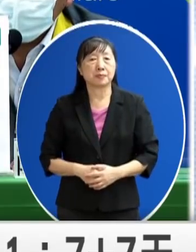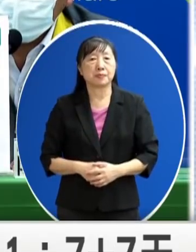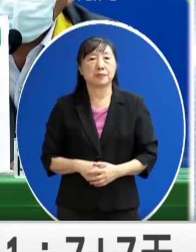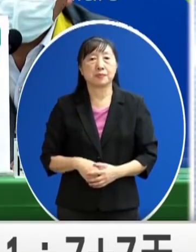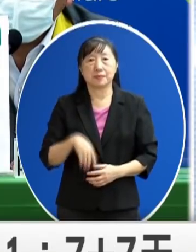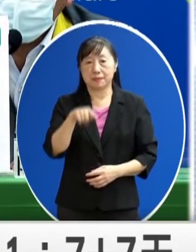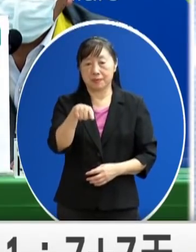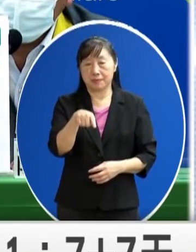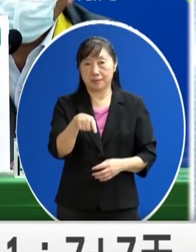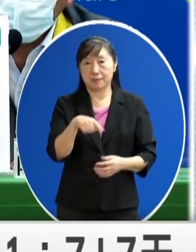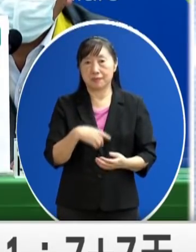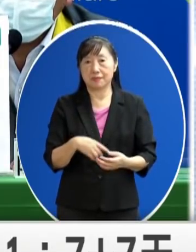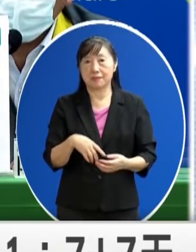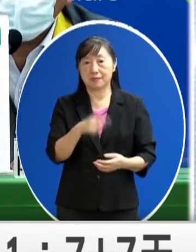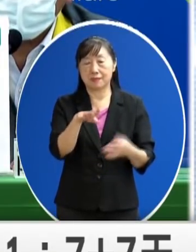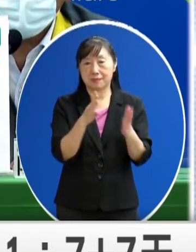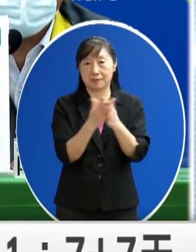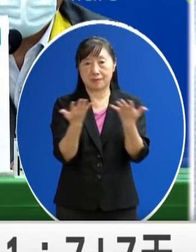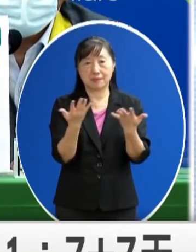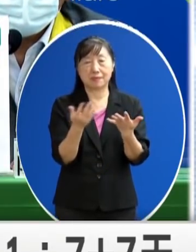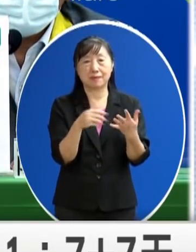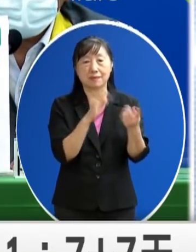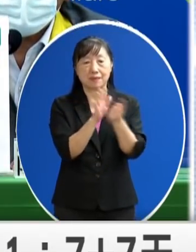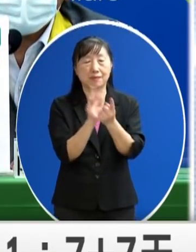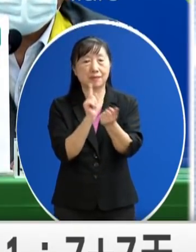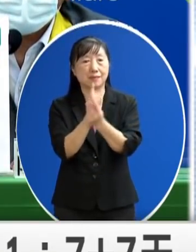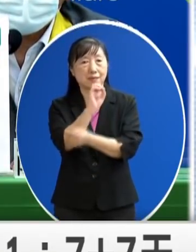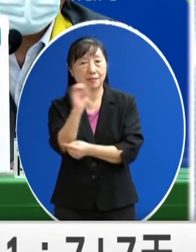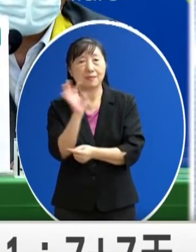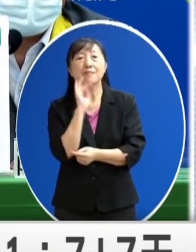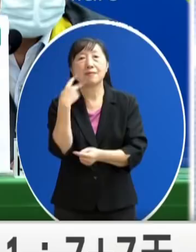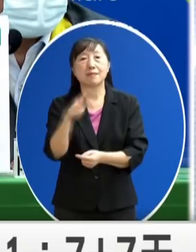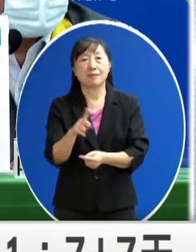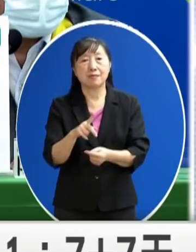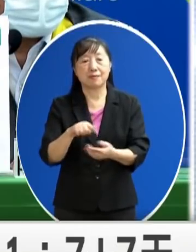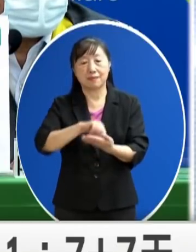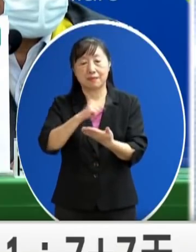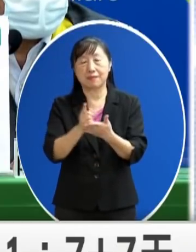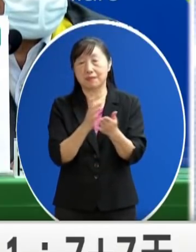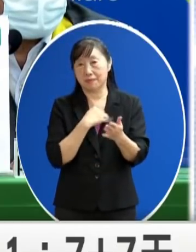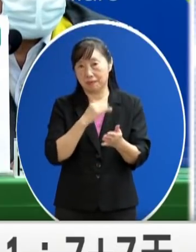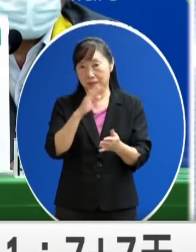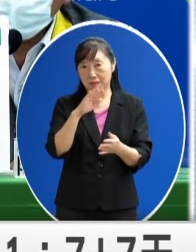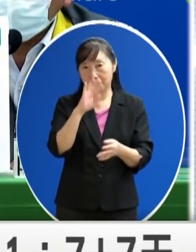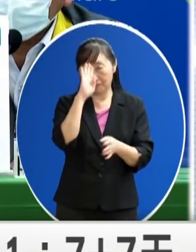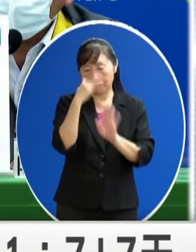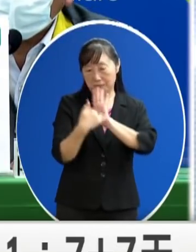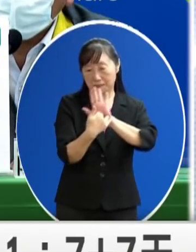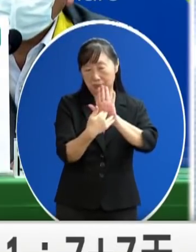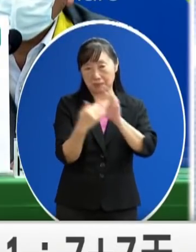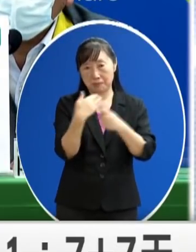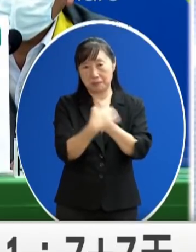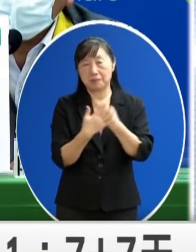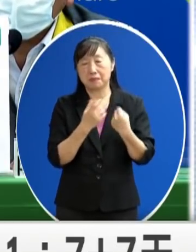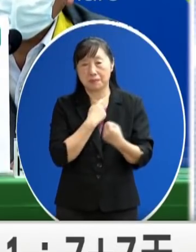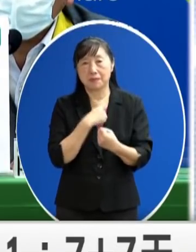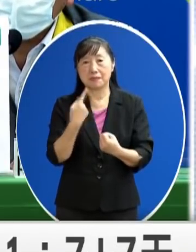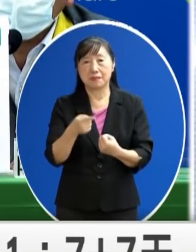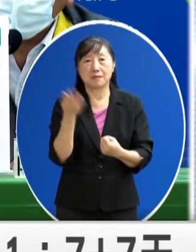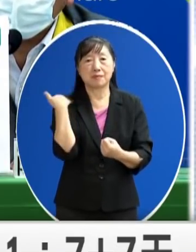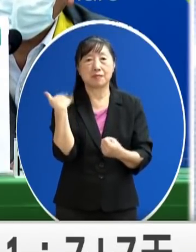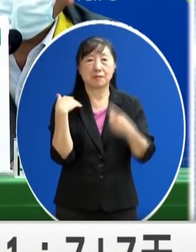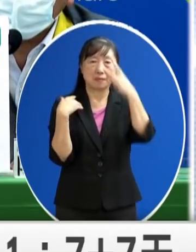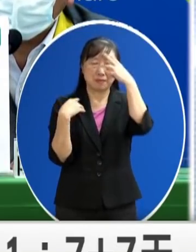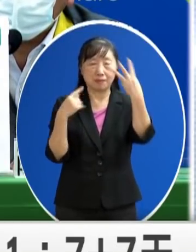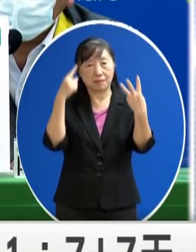除了在这个零接触全程防护之外，那3+11我们又加了，那时候以前